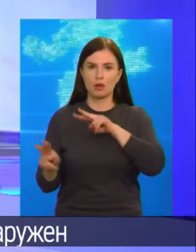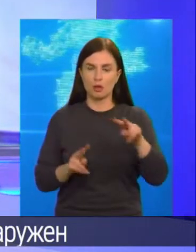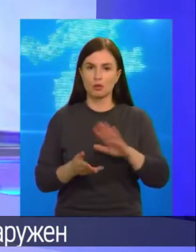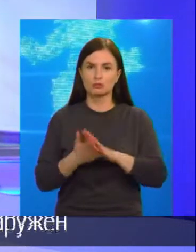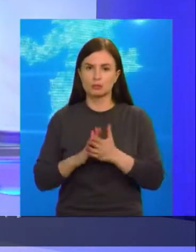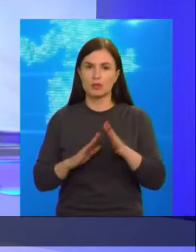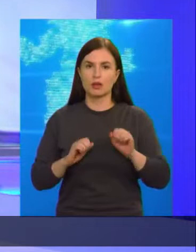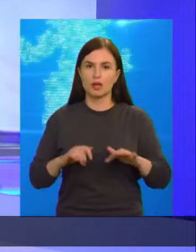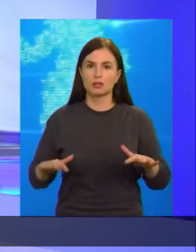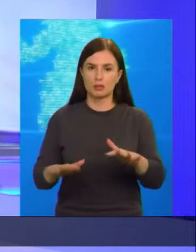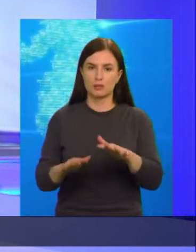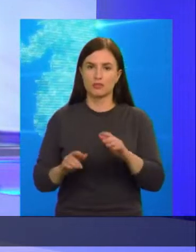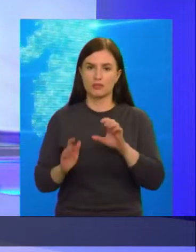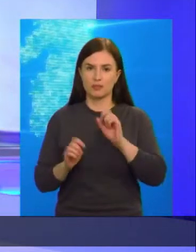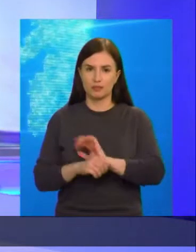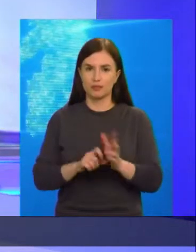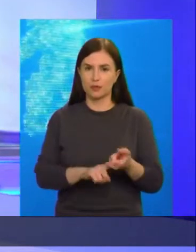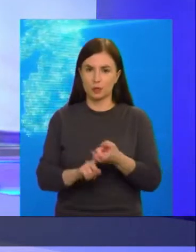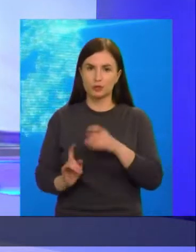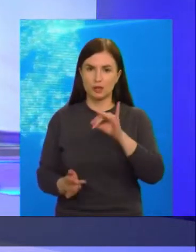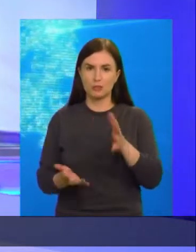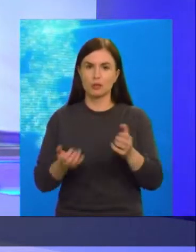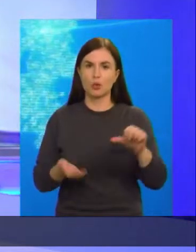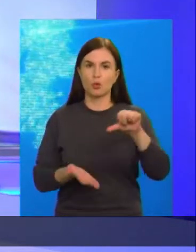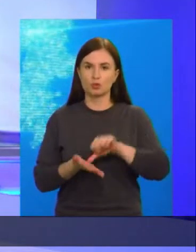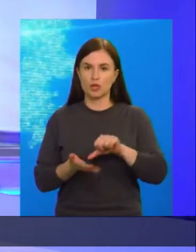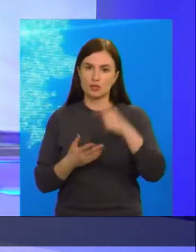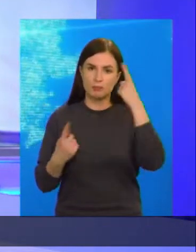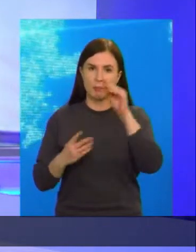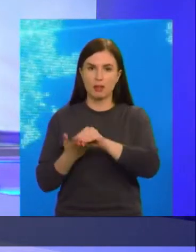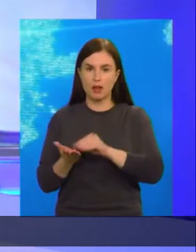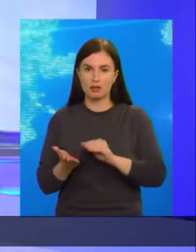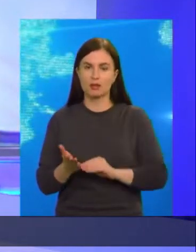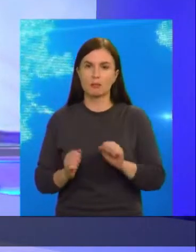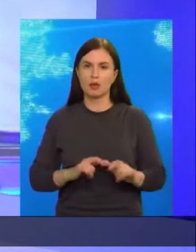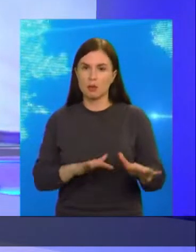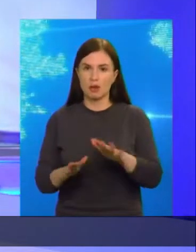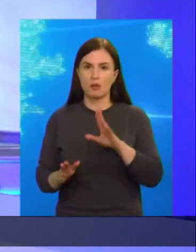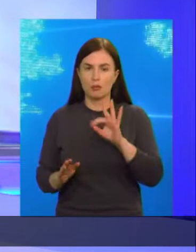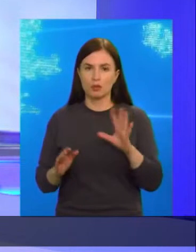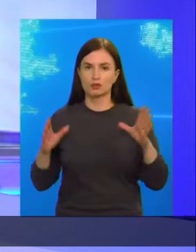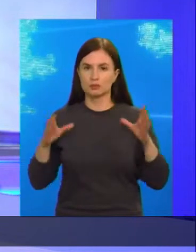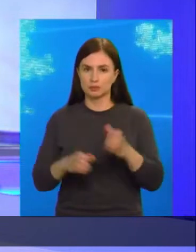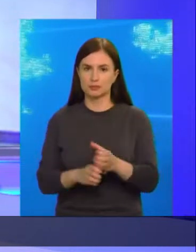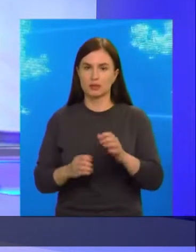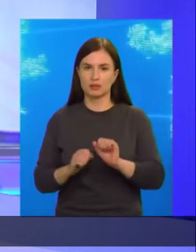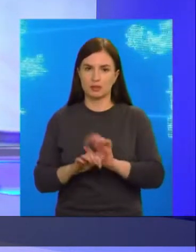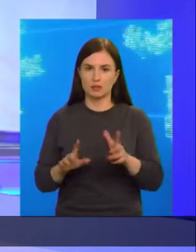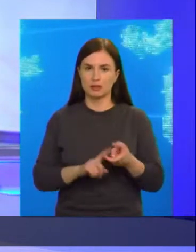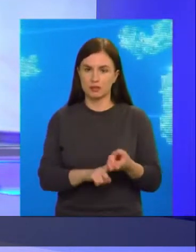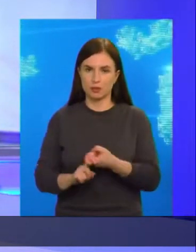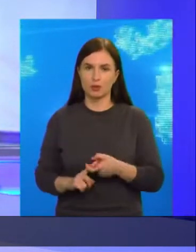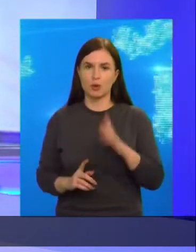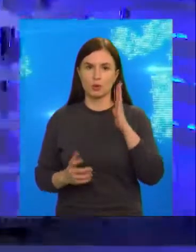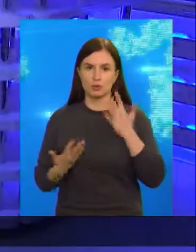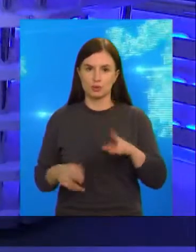подавления распространения вируса и принимает участие в разработке плана окончательных мероприятий по локализации очага заражения. Его завершат уже